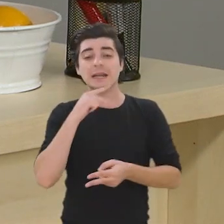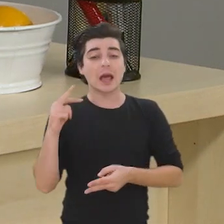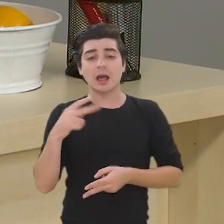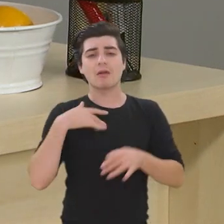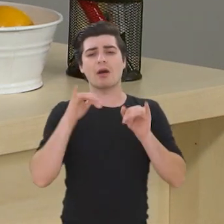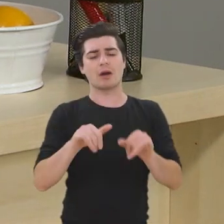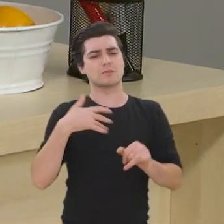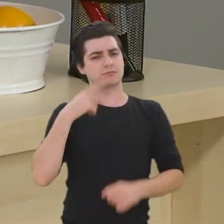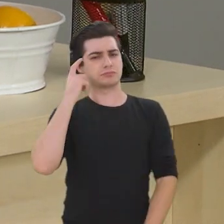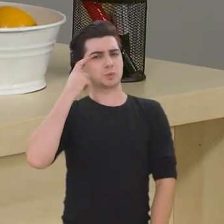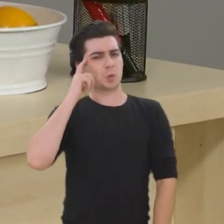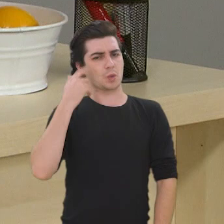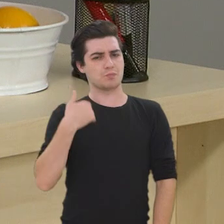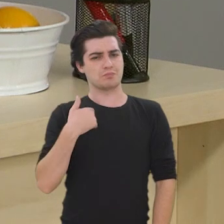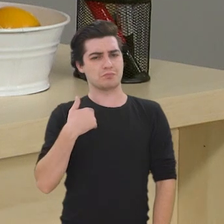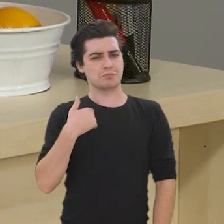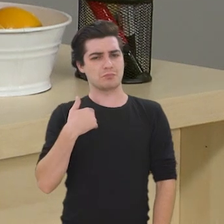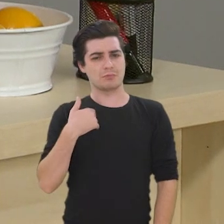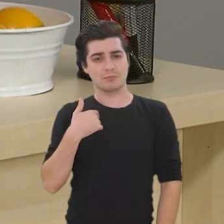renginin aynı olduğunu düşünüyorum.